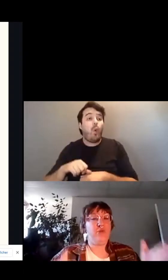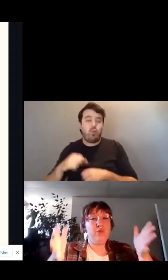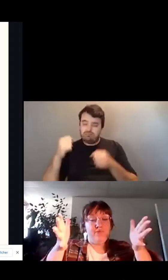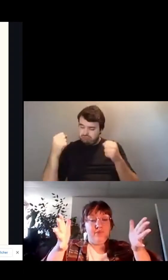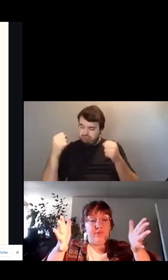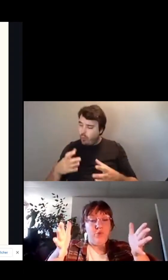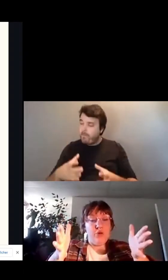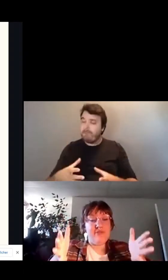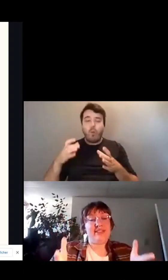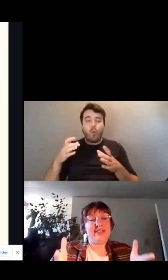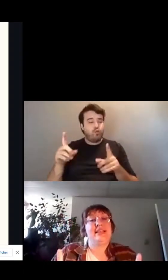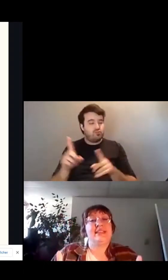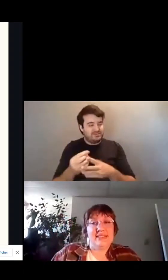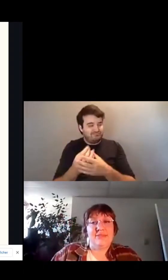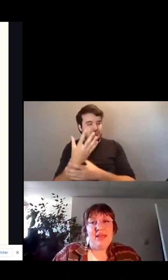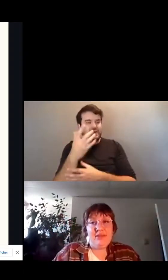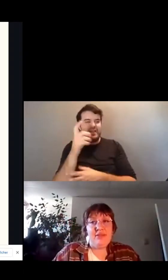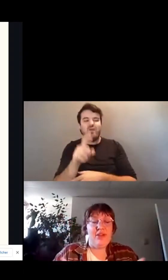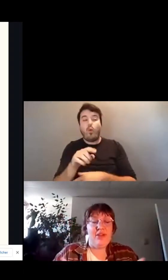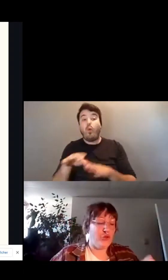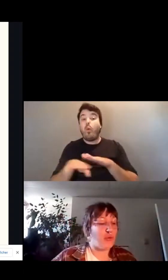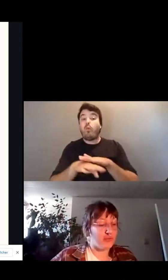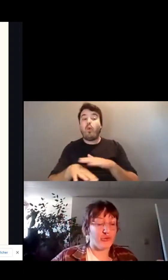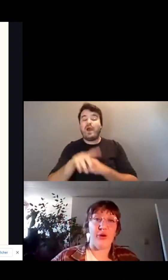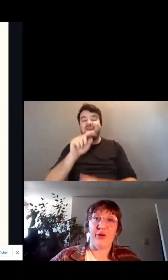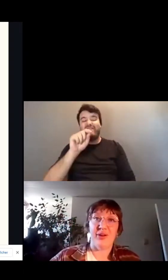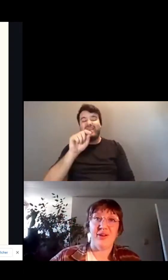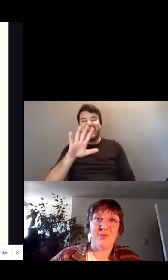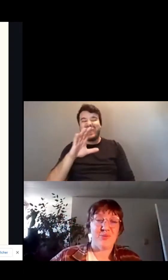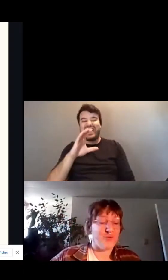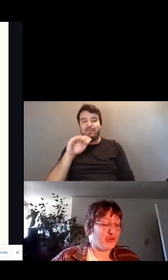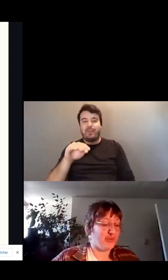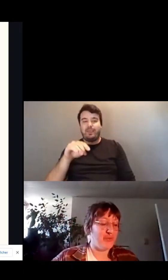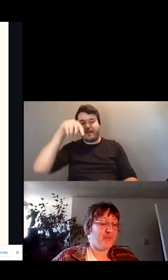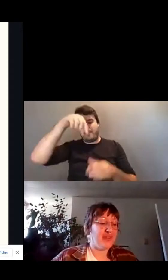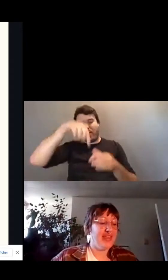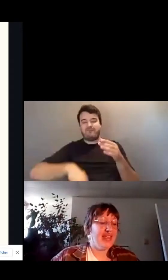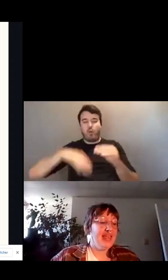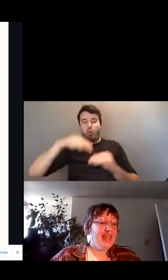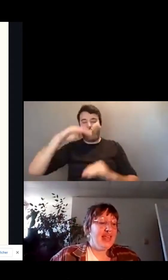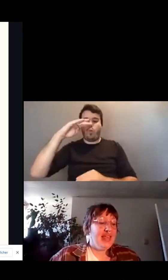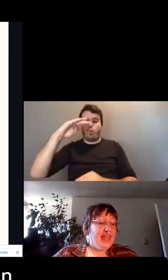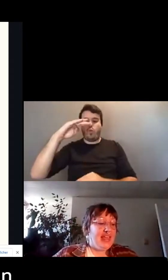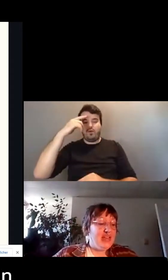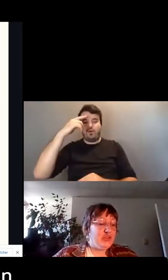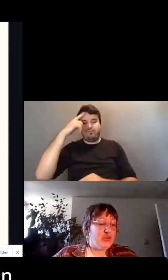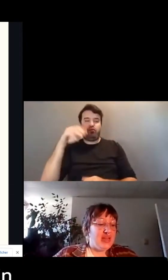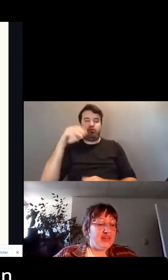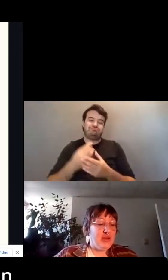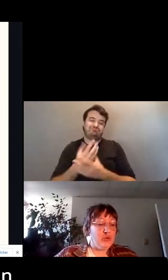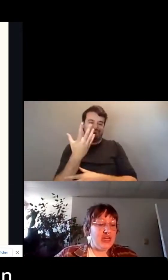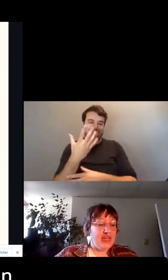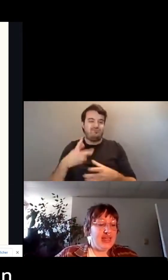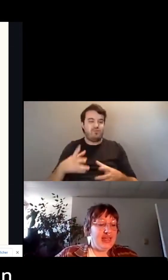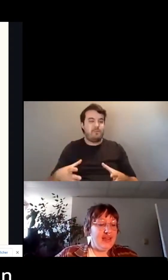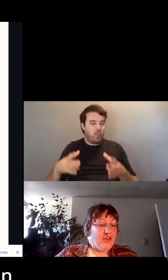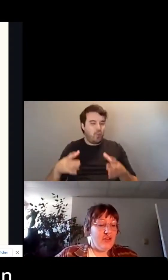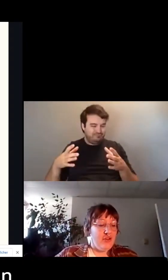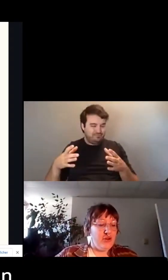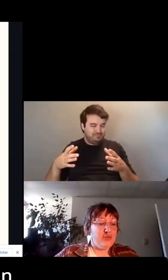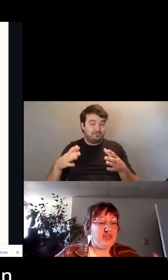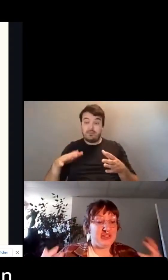il faut au moins 25 cm de profondeur pour votre pot. Et lorsqu'on l'intègre au